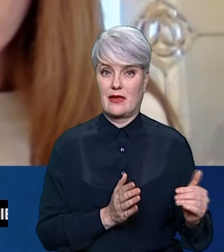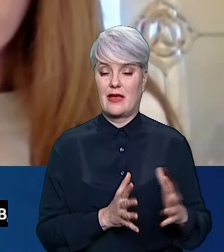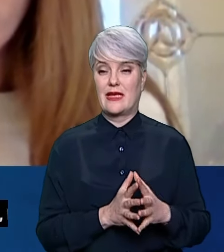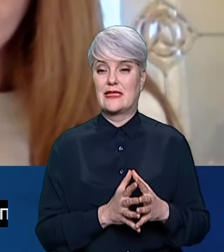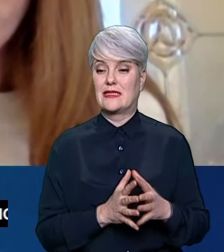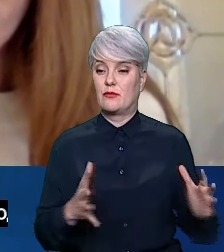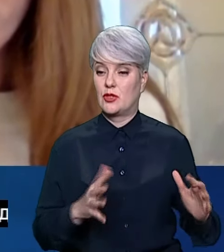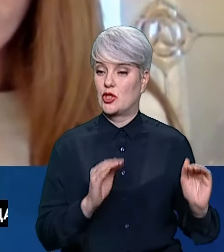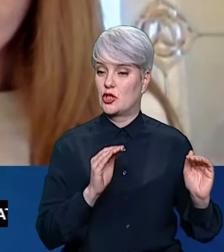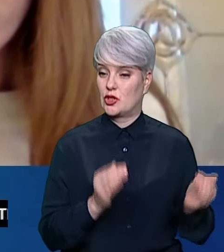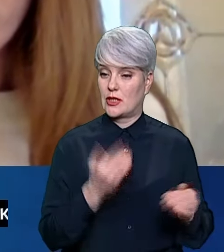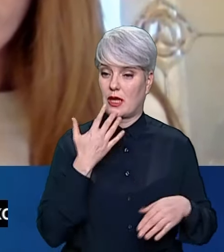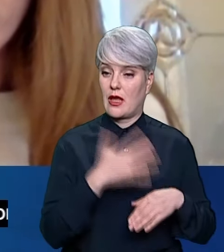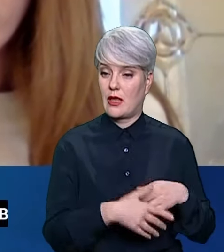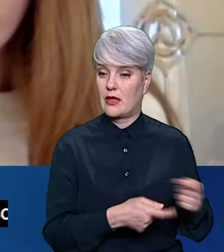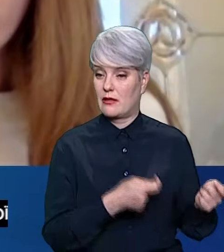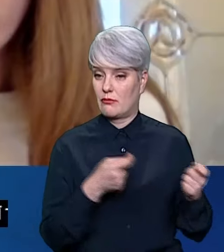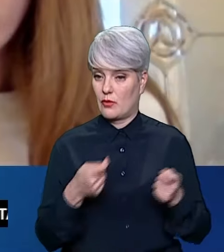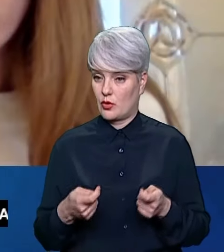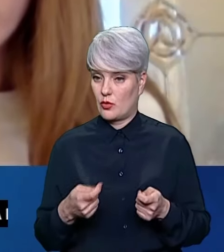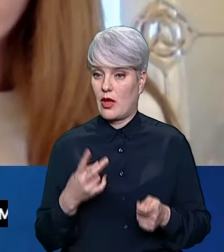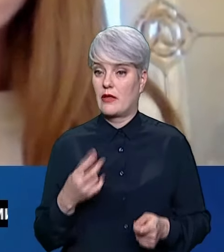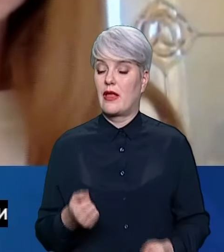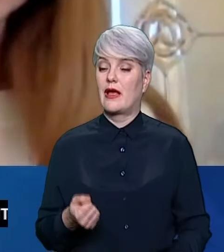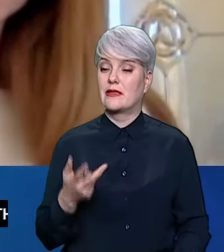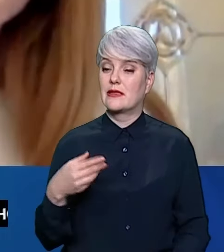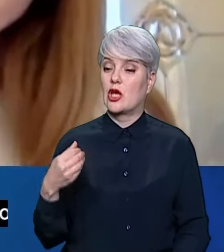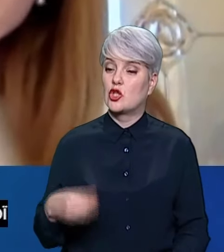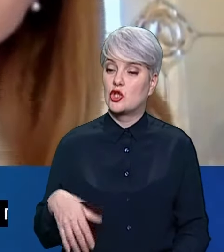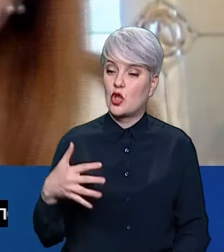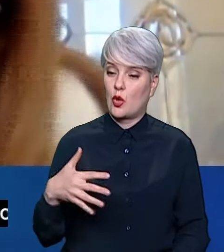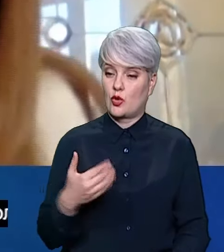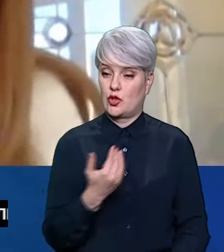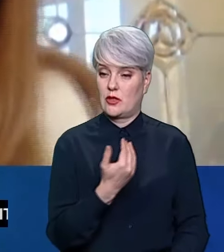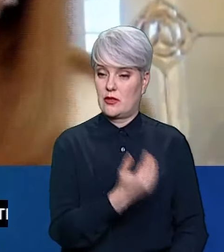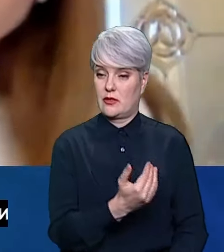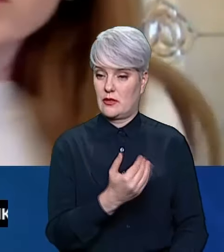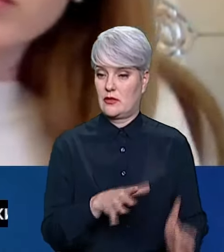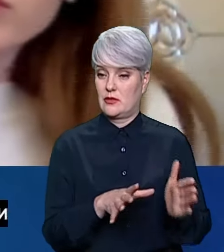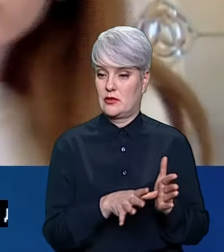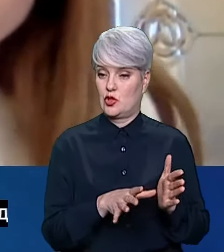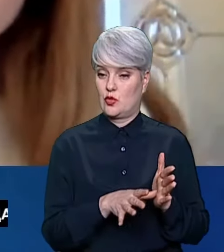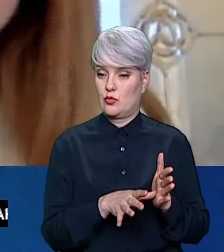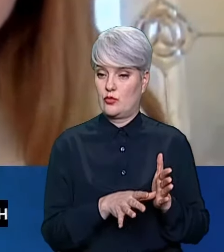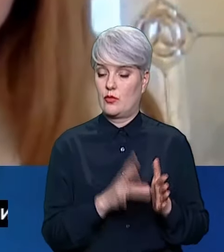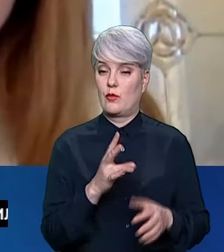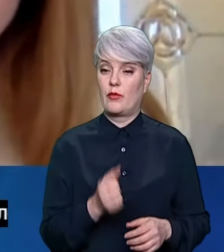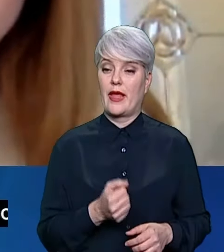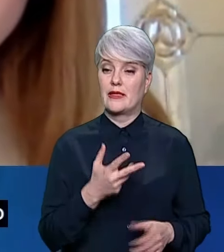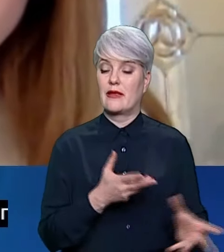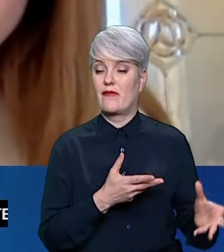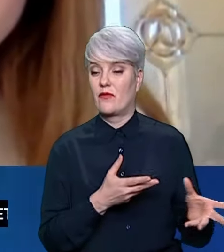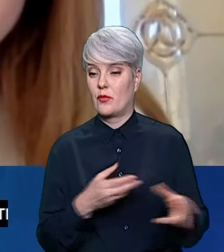збільшилася частка імпорту, наскільки я розумію, і наскільки дорожчим є цей струм? Наскільки ось цей от вплив імпортного струму,